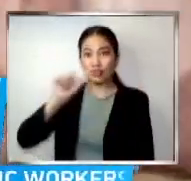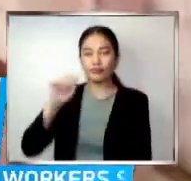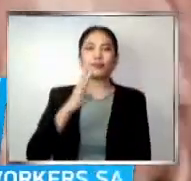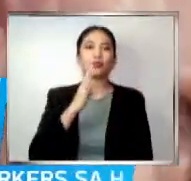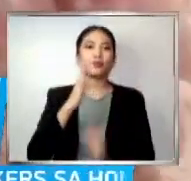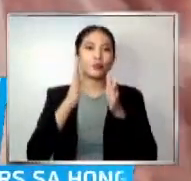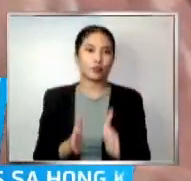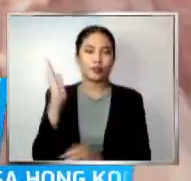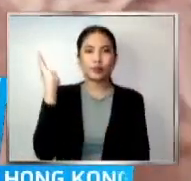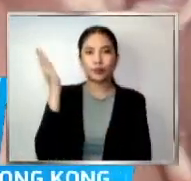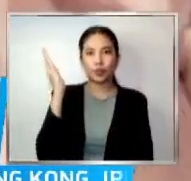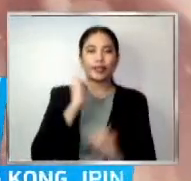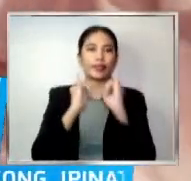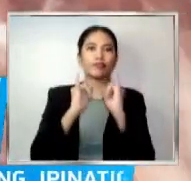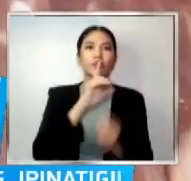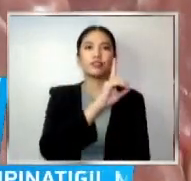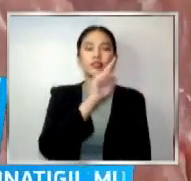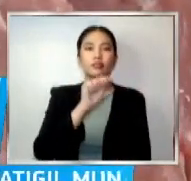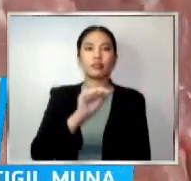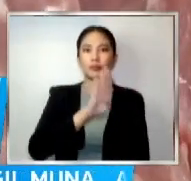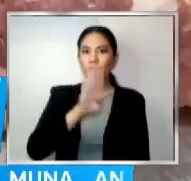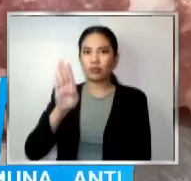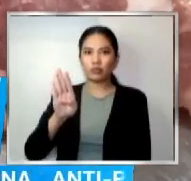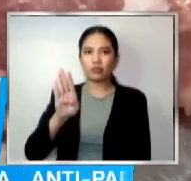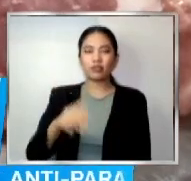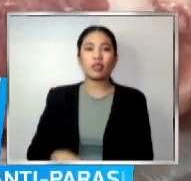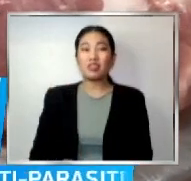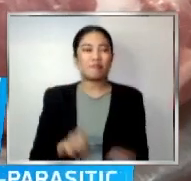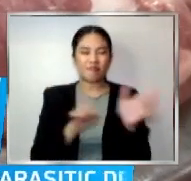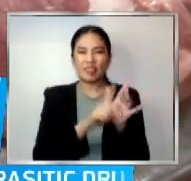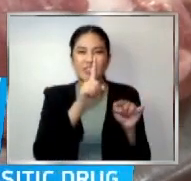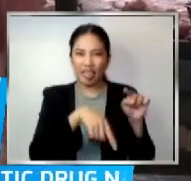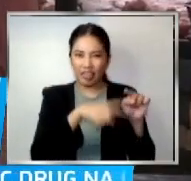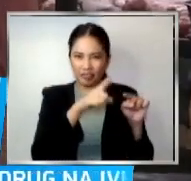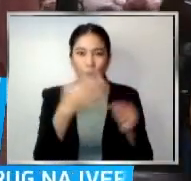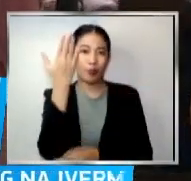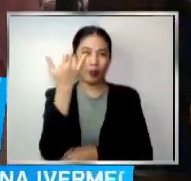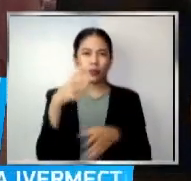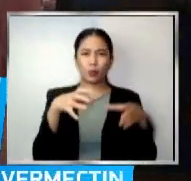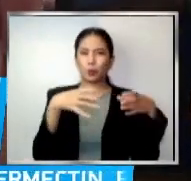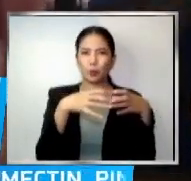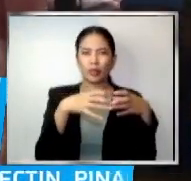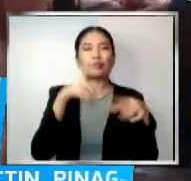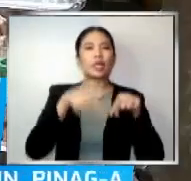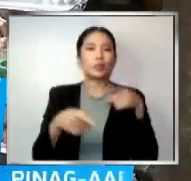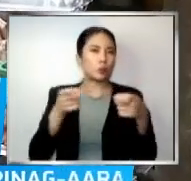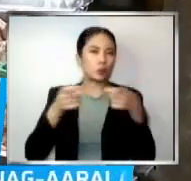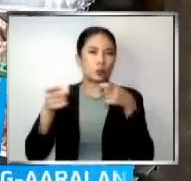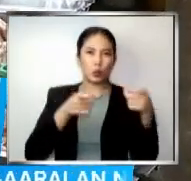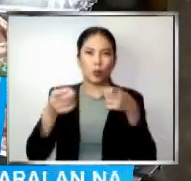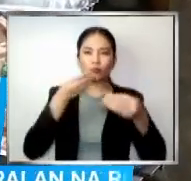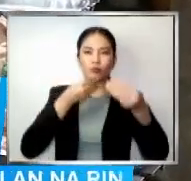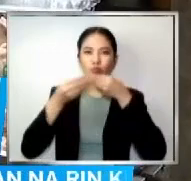DZBB, hindi nila ito kayang gawin dahil wala sa mga grupo ang may control sa daanan ng food supplies pa Metro Manila.